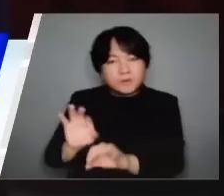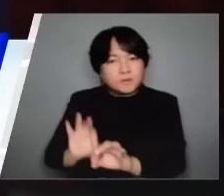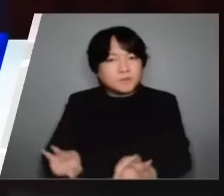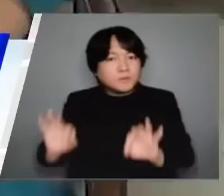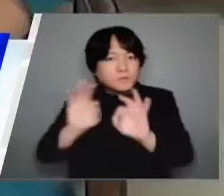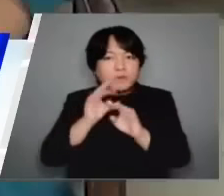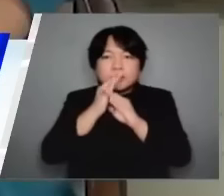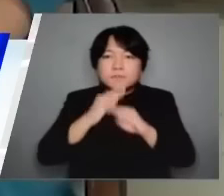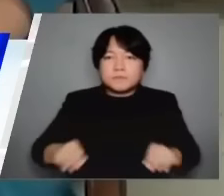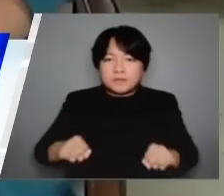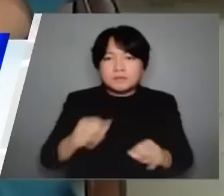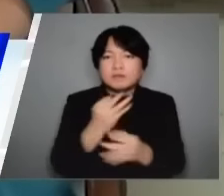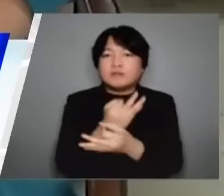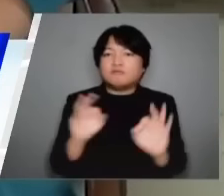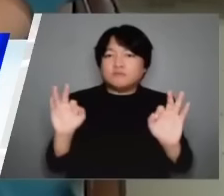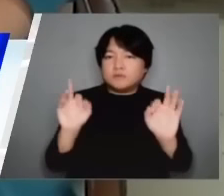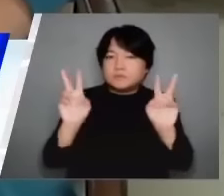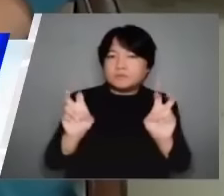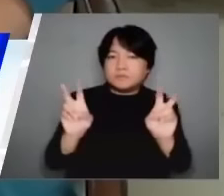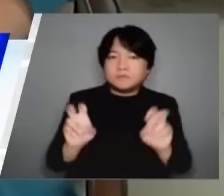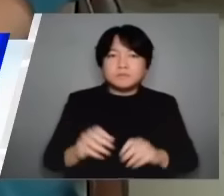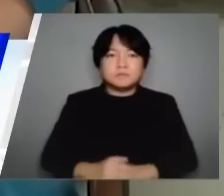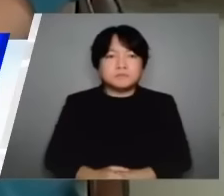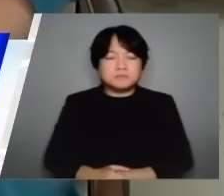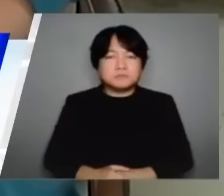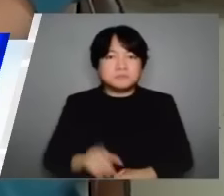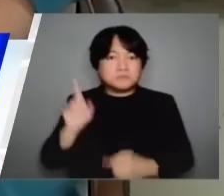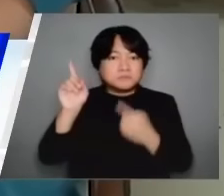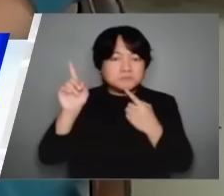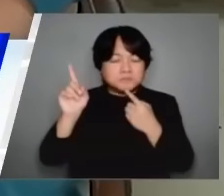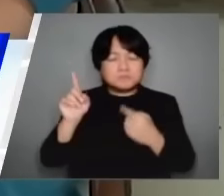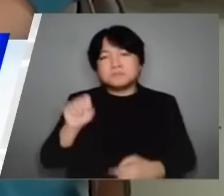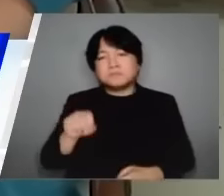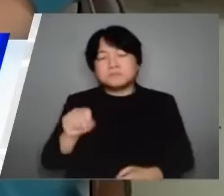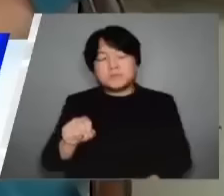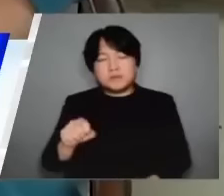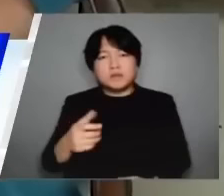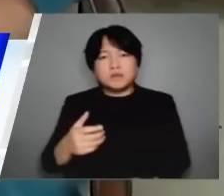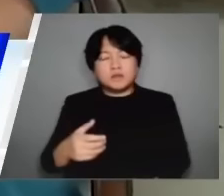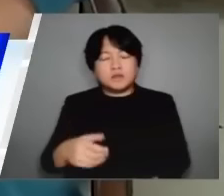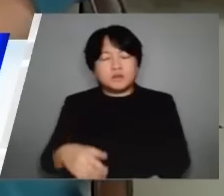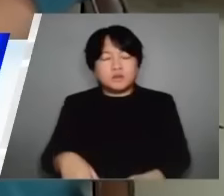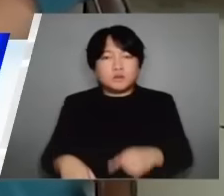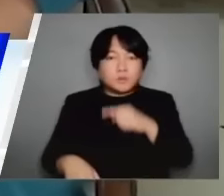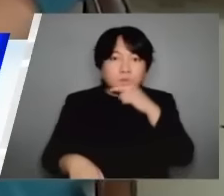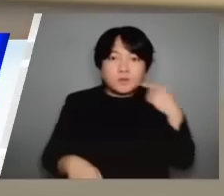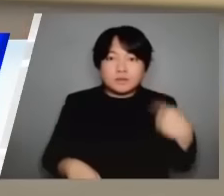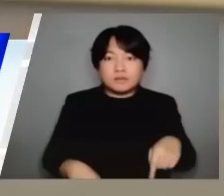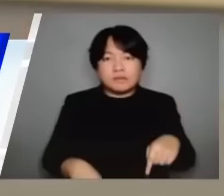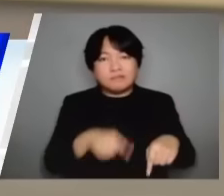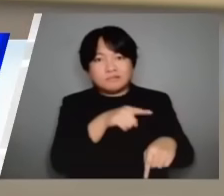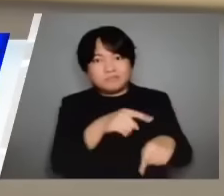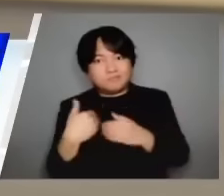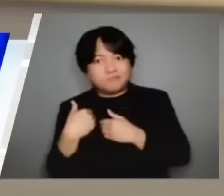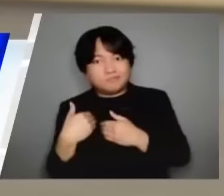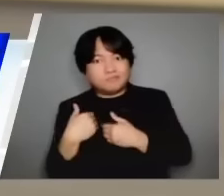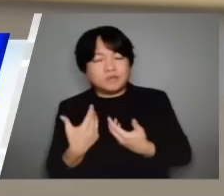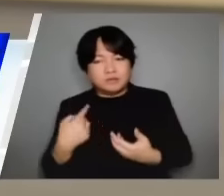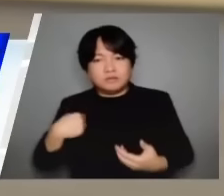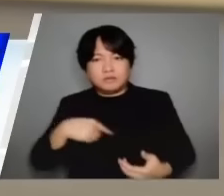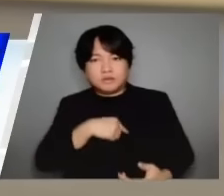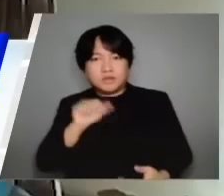kalayaan of course for us is very important not to give Russia possibility to influ on Asia we are Preparing